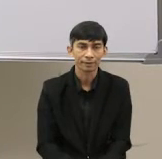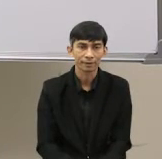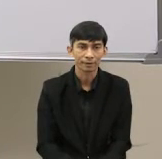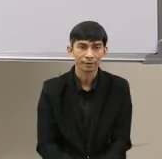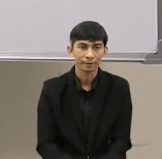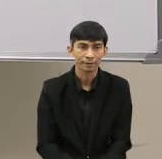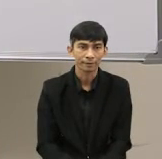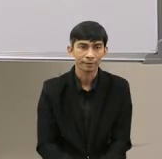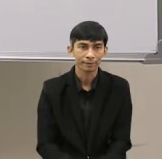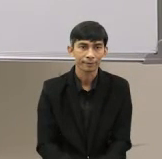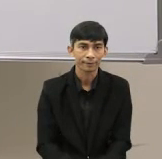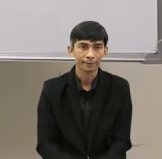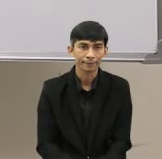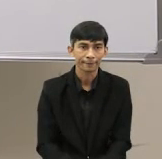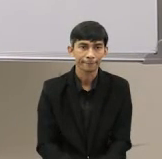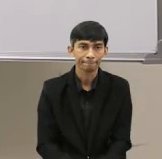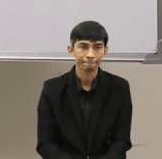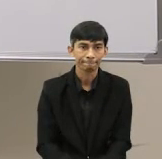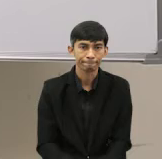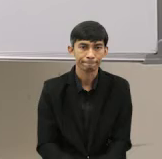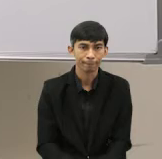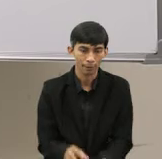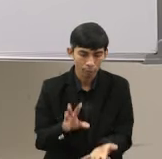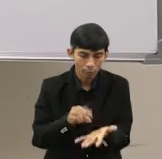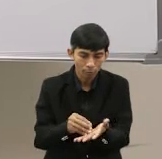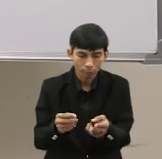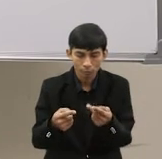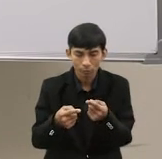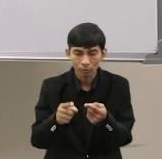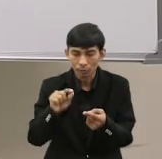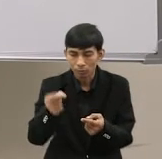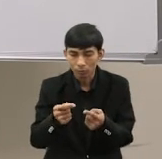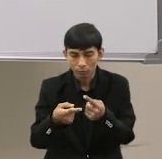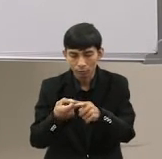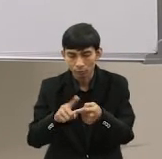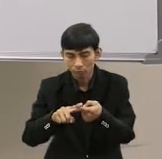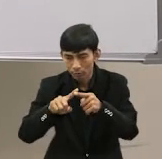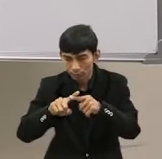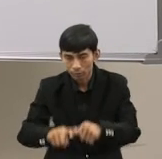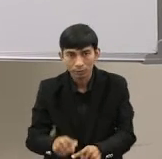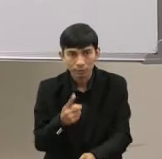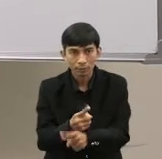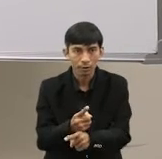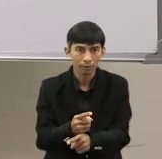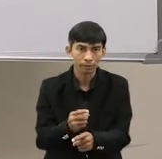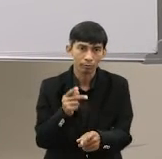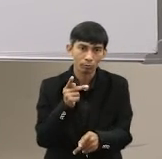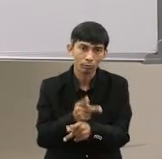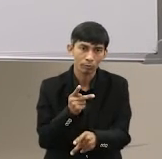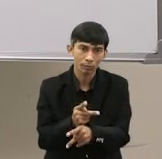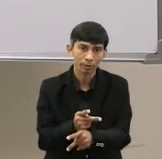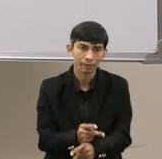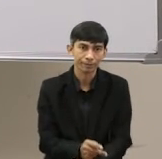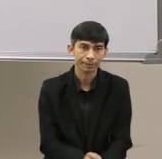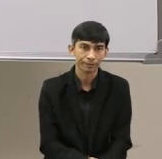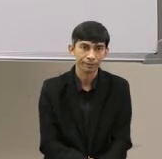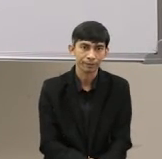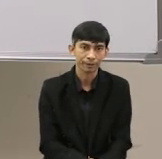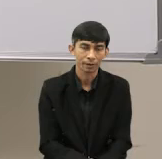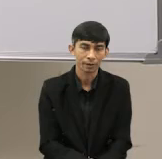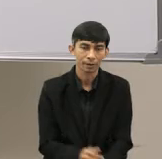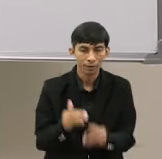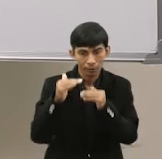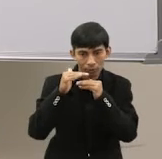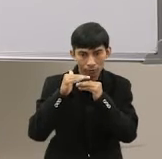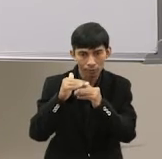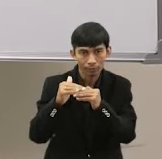tì chẳng chấm nôn tôi sẽ biết con thử bây giờ anh tên á con ai phở bán chia chấm nọc